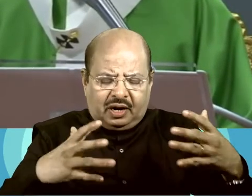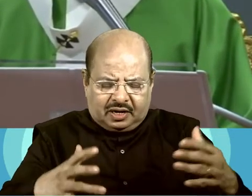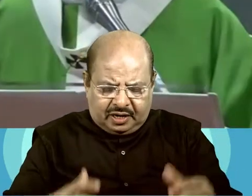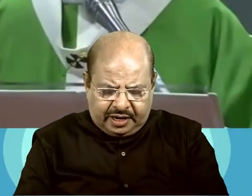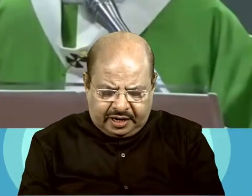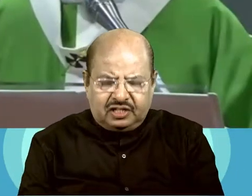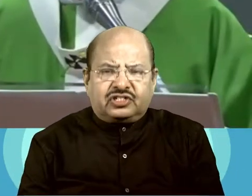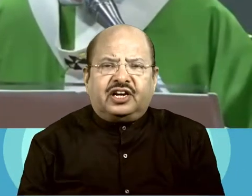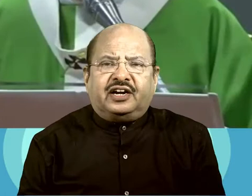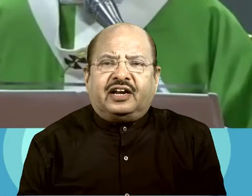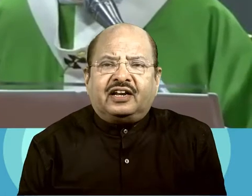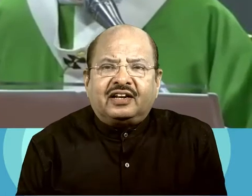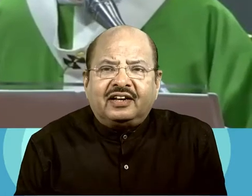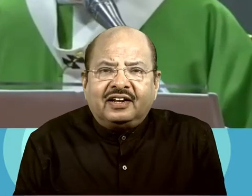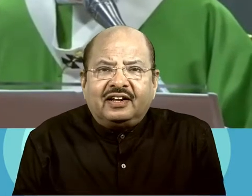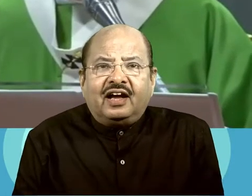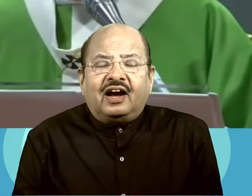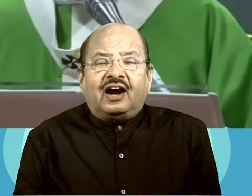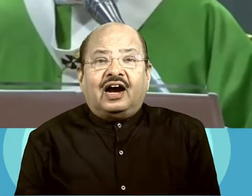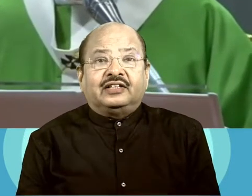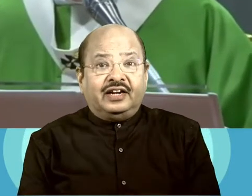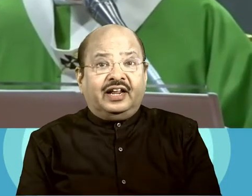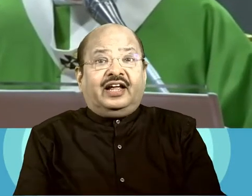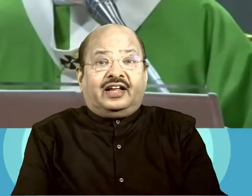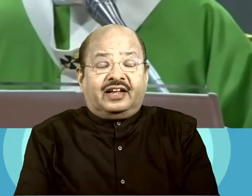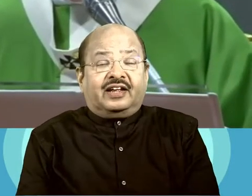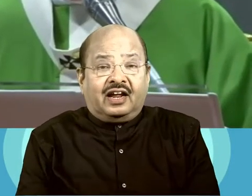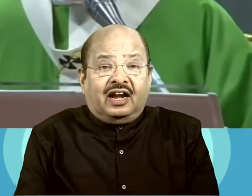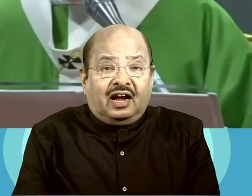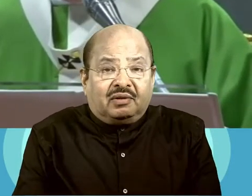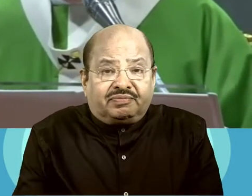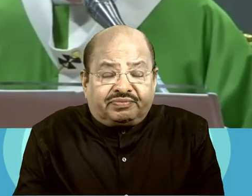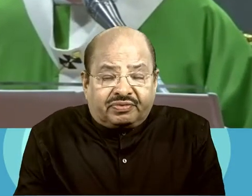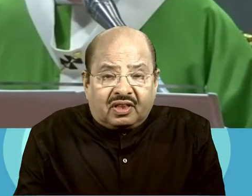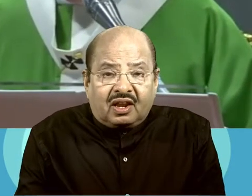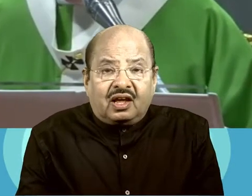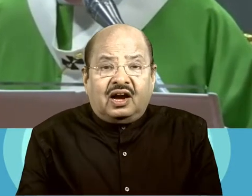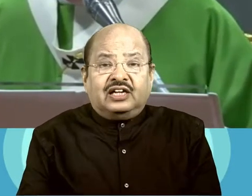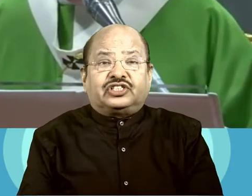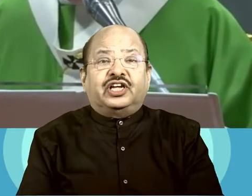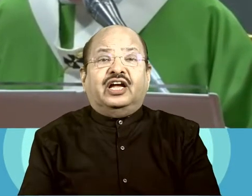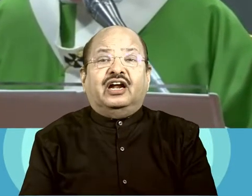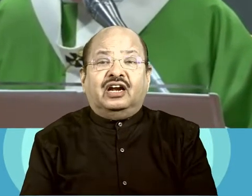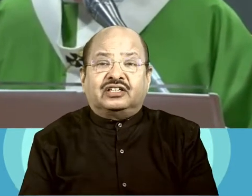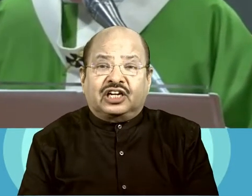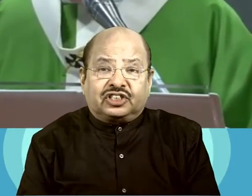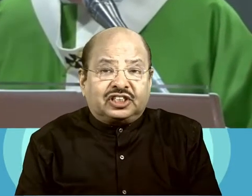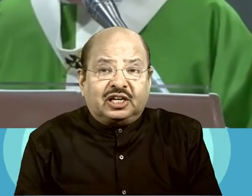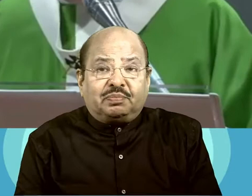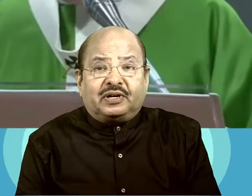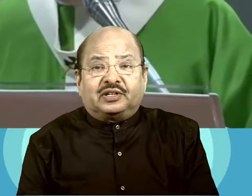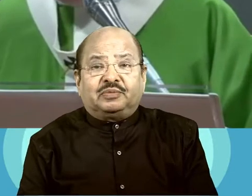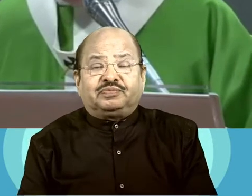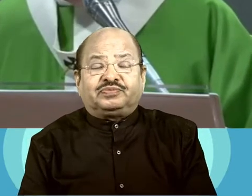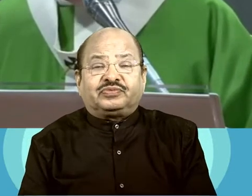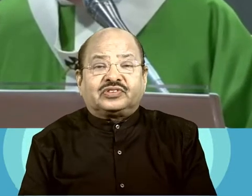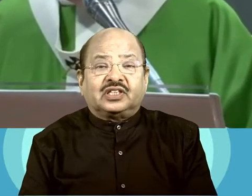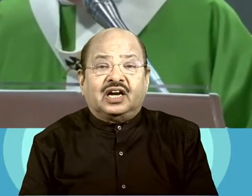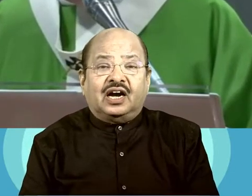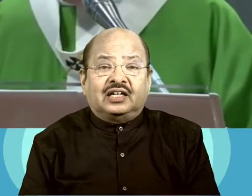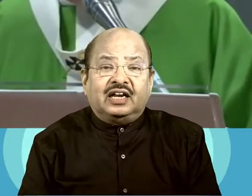യുവതീ യുവാക്കളുടെ ഈ സിനഡിൽ അതിൻ്റെ എല്ലാം ആശയങ്ങൾ ചർച്ച